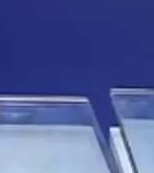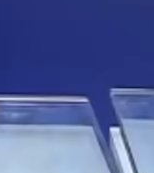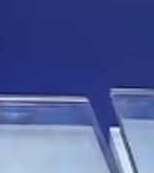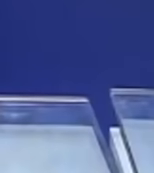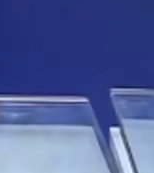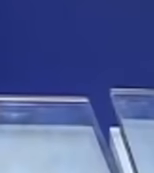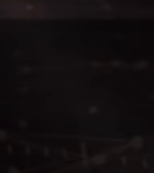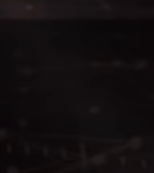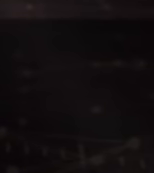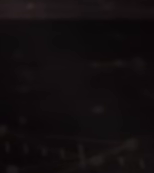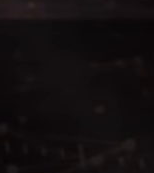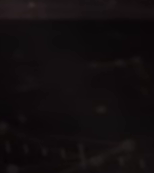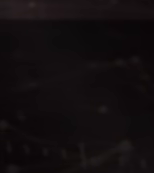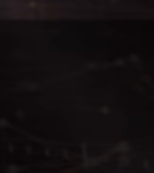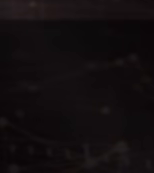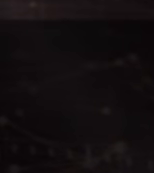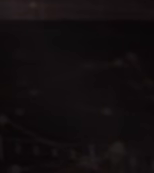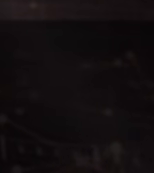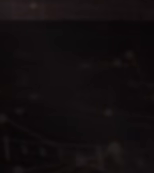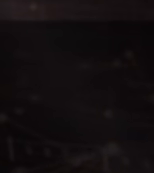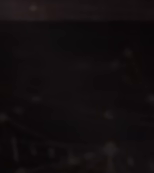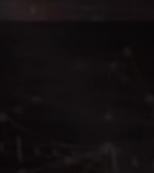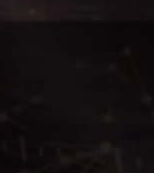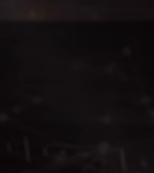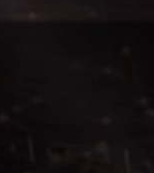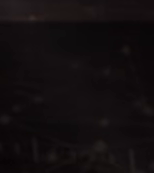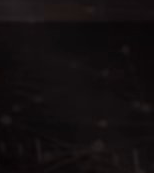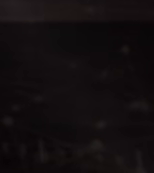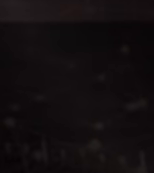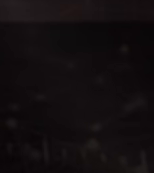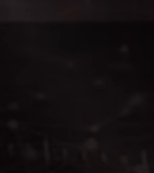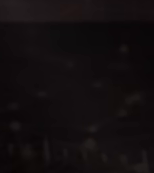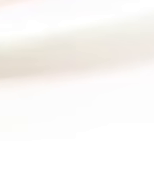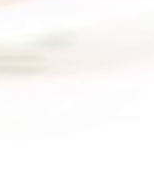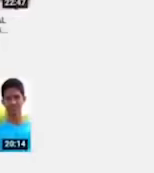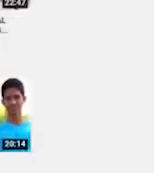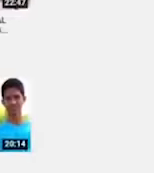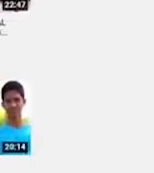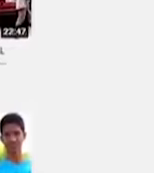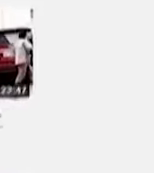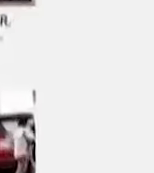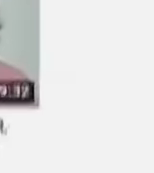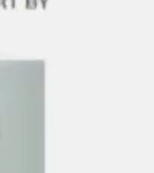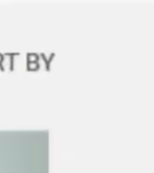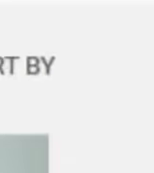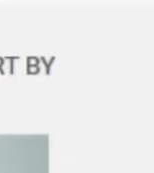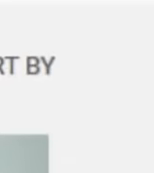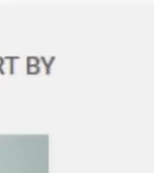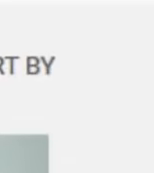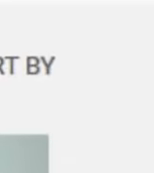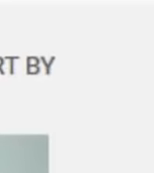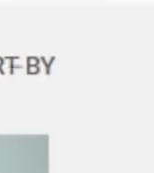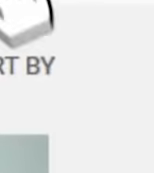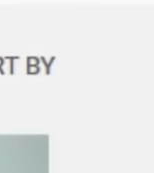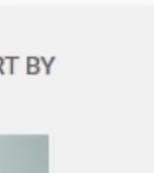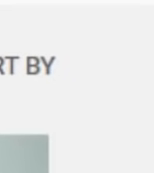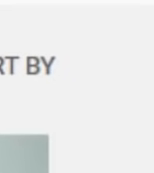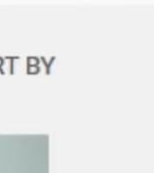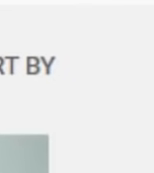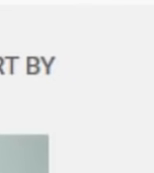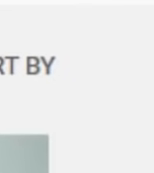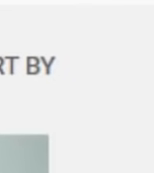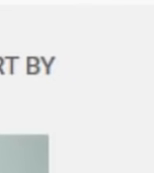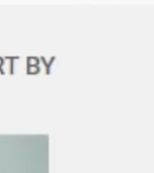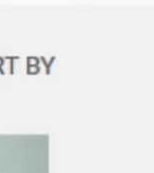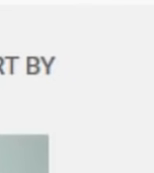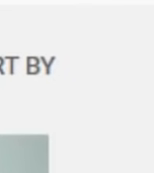Mga kapatid, meron na po tayong 18.3 million followers sa YouTube channel ni Idol Rafi. Sa mga hindi pa po nakakapag-subscribe, please